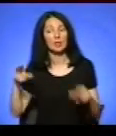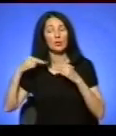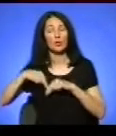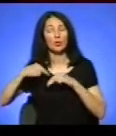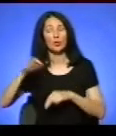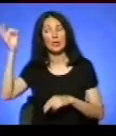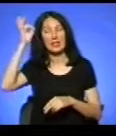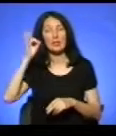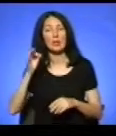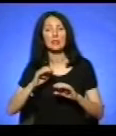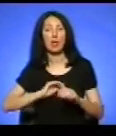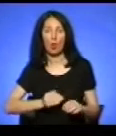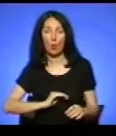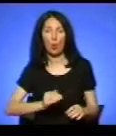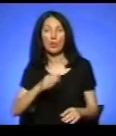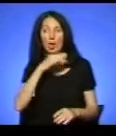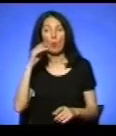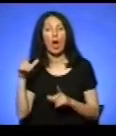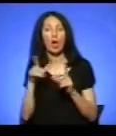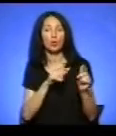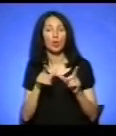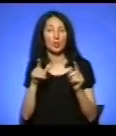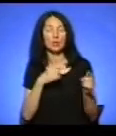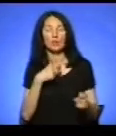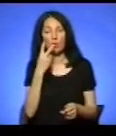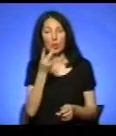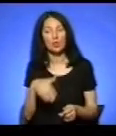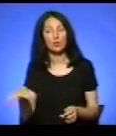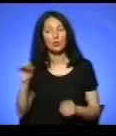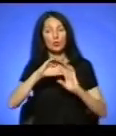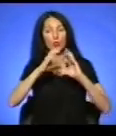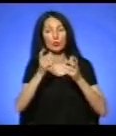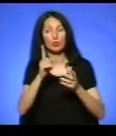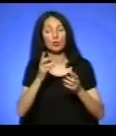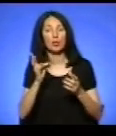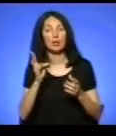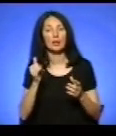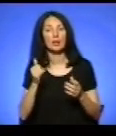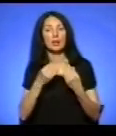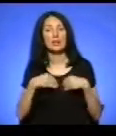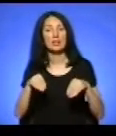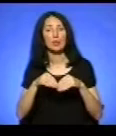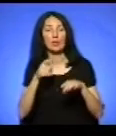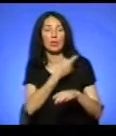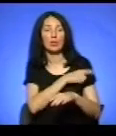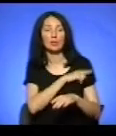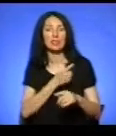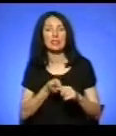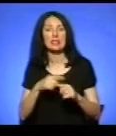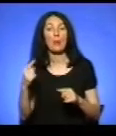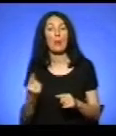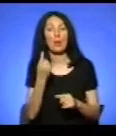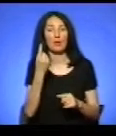німецькою компанією, багато їздив і побачив у всьому світі, що на сімейній медицині просто первинна ланка вся